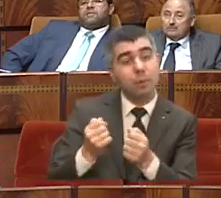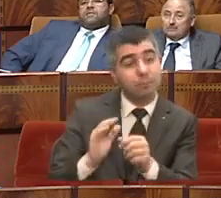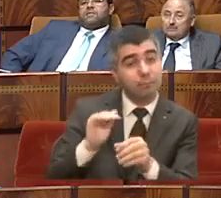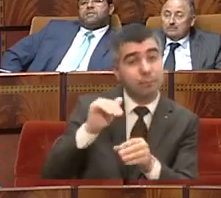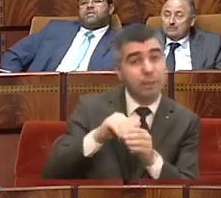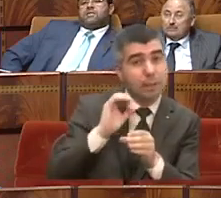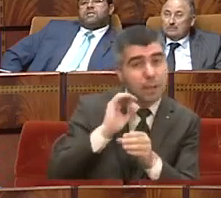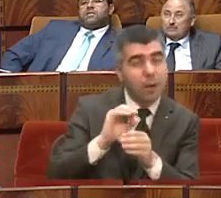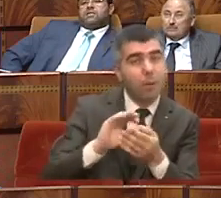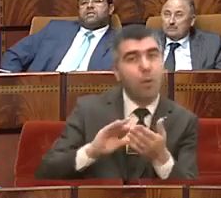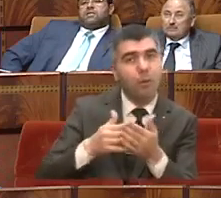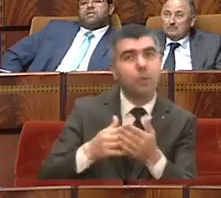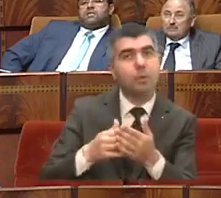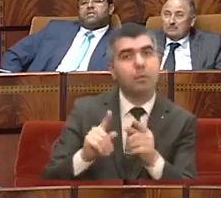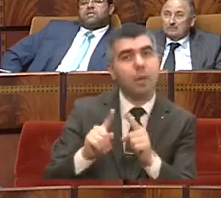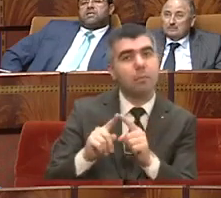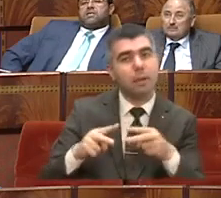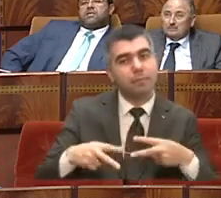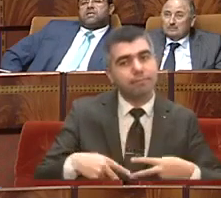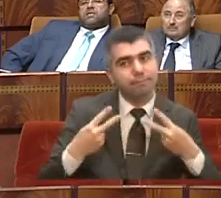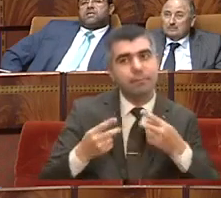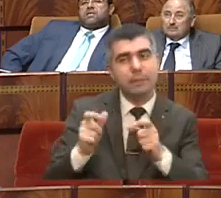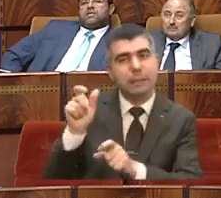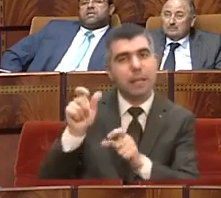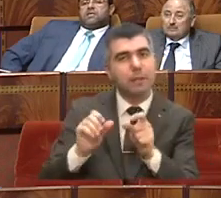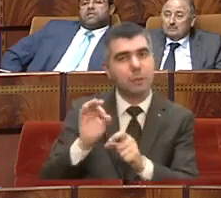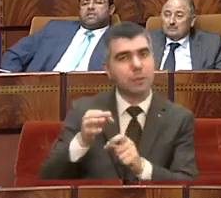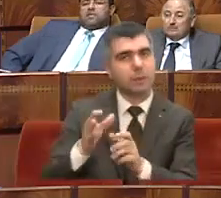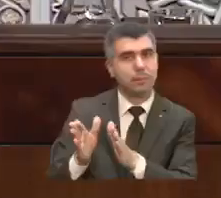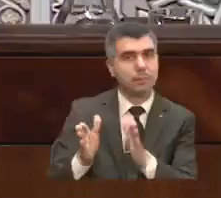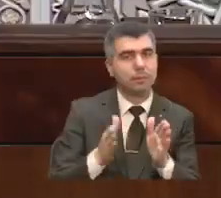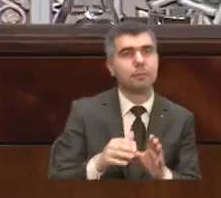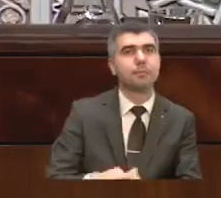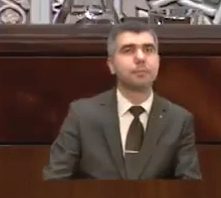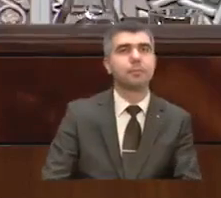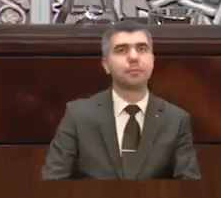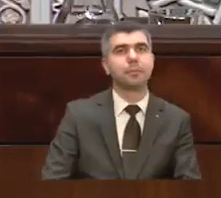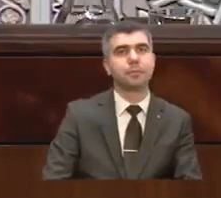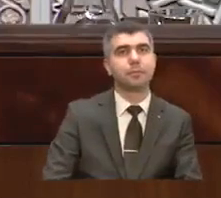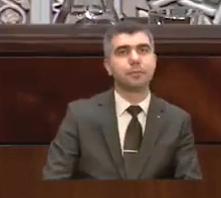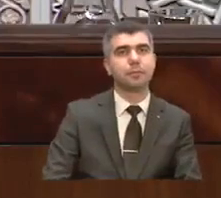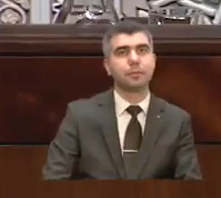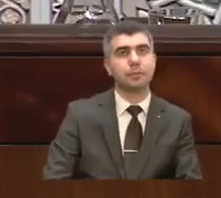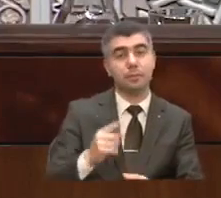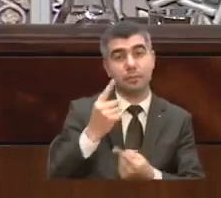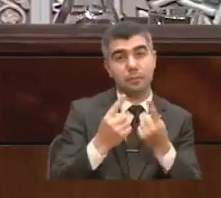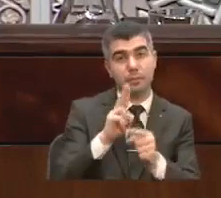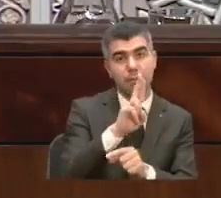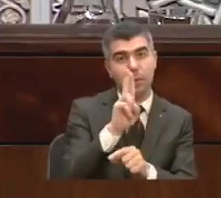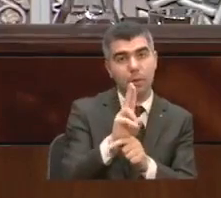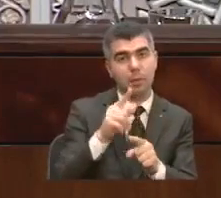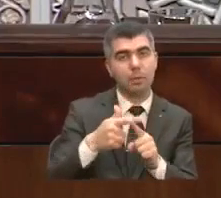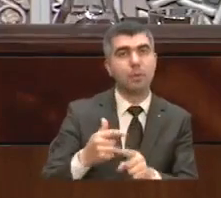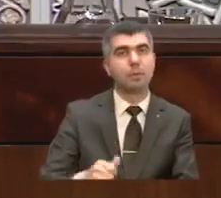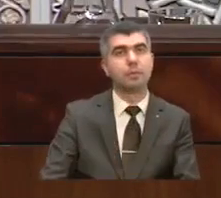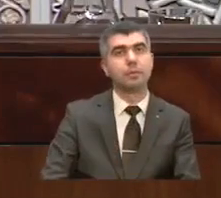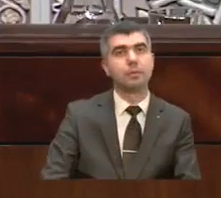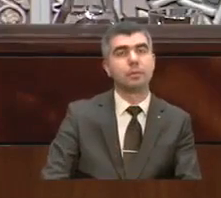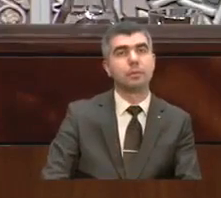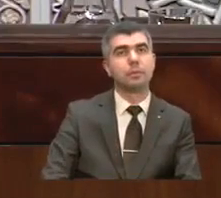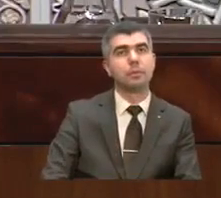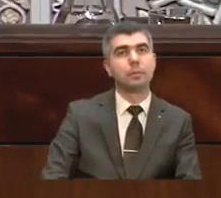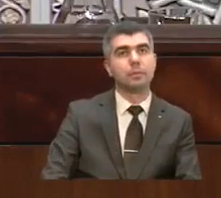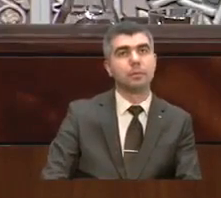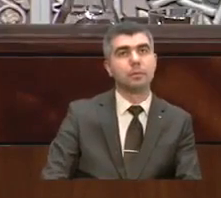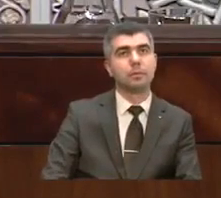الطرقيه غادي يضمن لنا صحه المواطن كذلك، وشكرا. شكرا سيد النائب. هل هناك من تعقيبات اضافيه؟